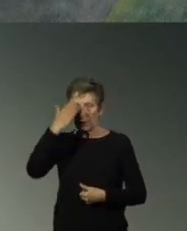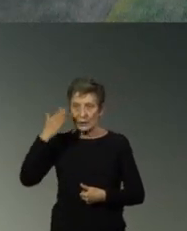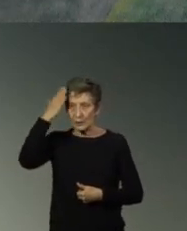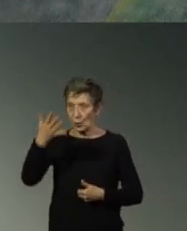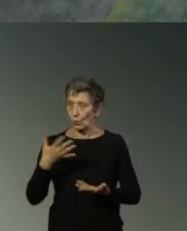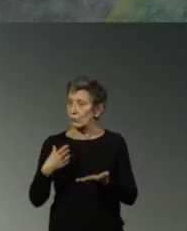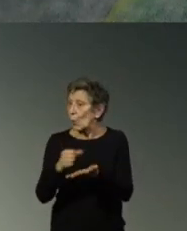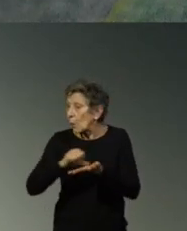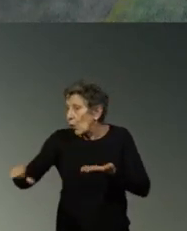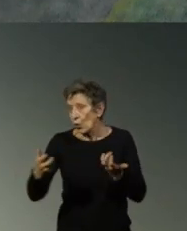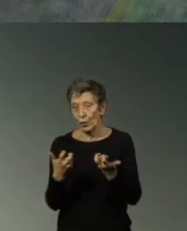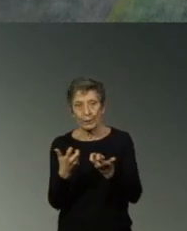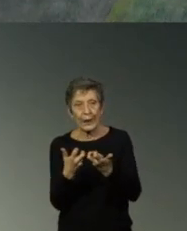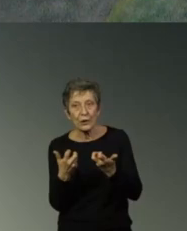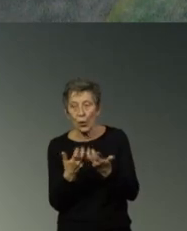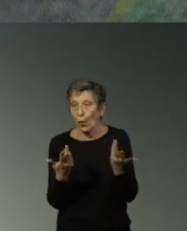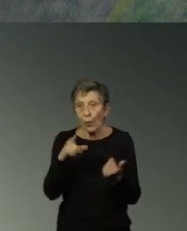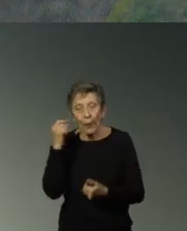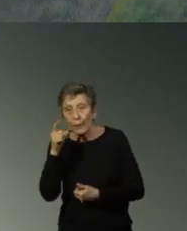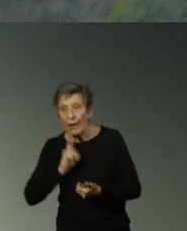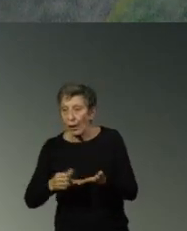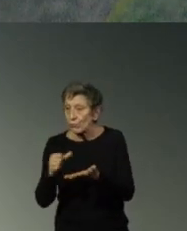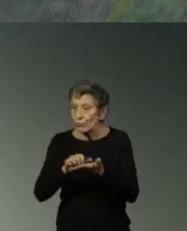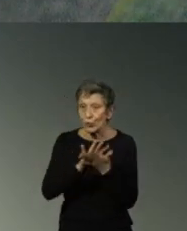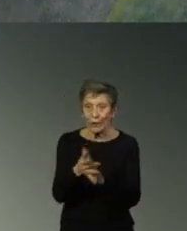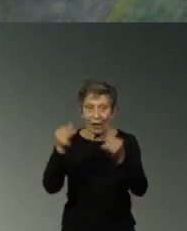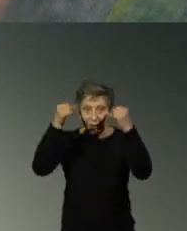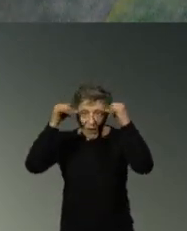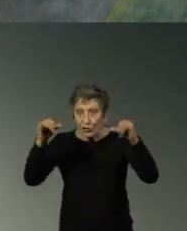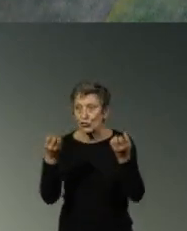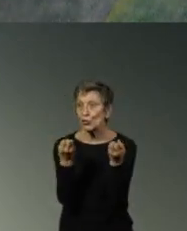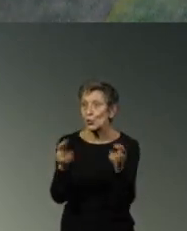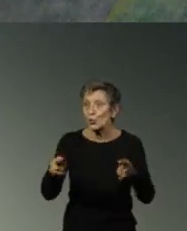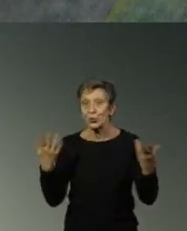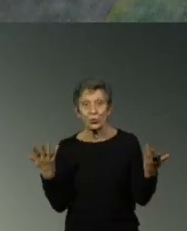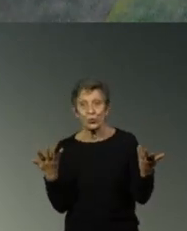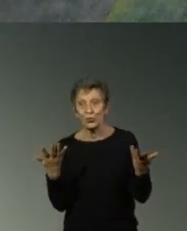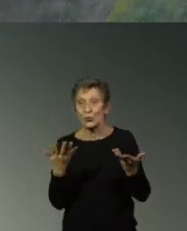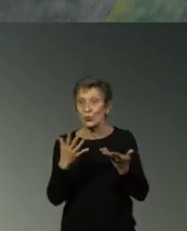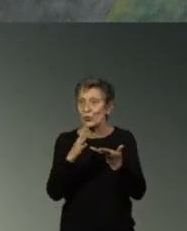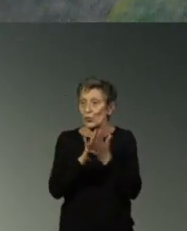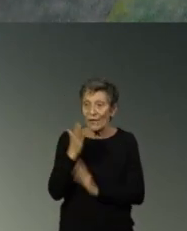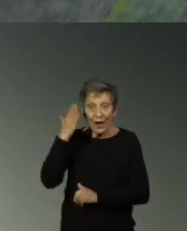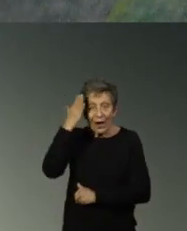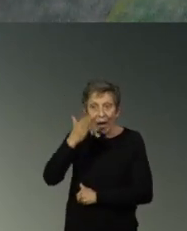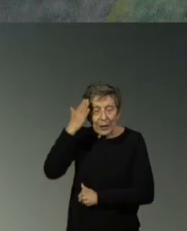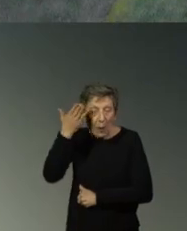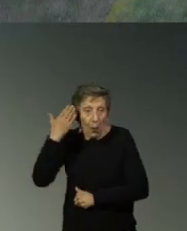une autrice qui devient une vache, qui devient... un animal ou un